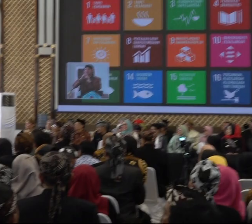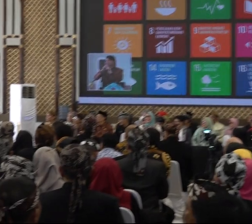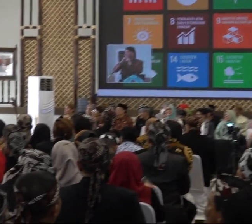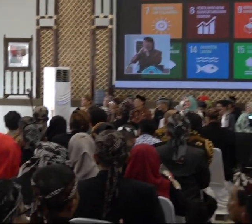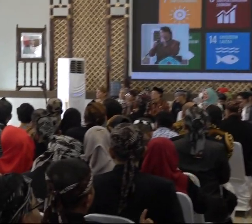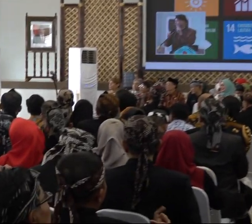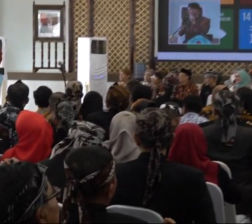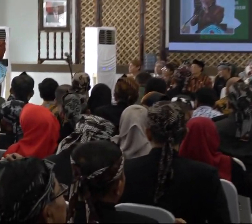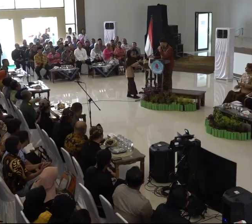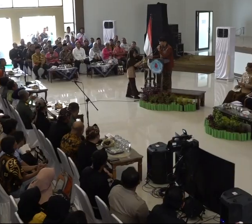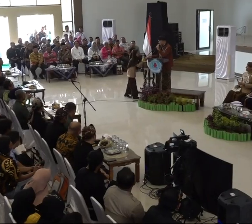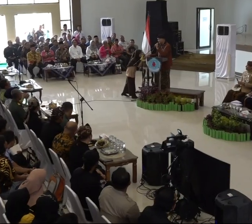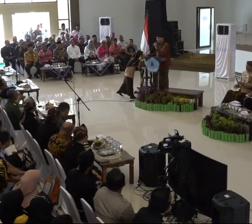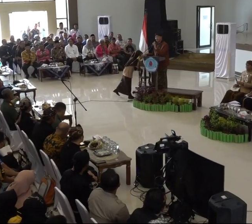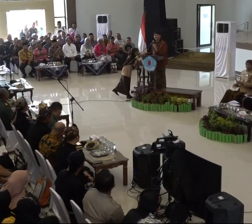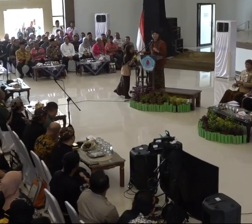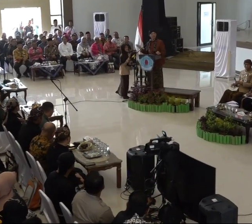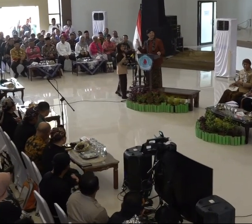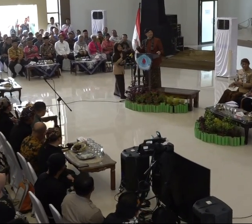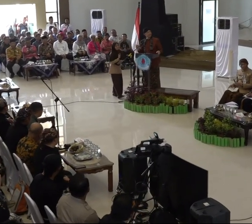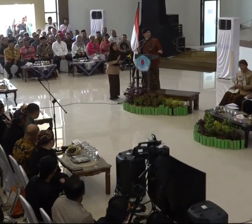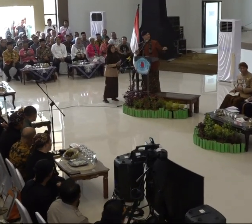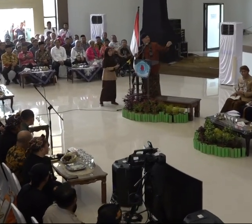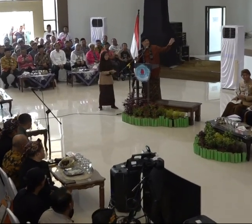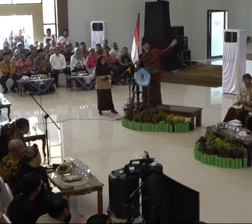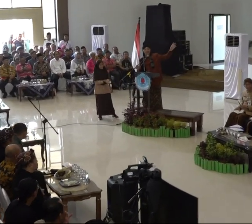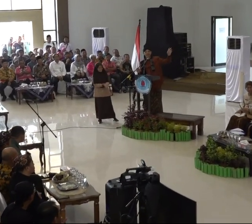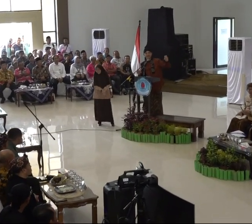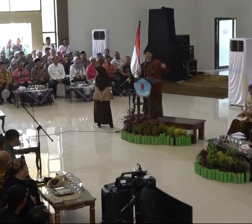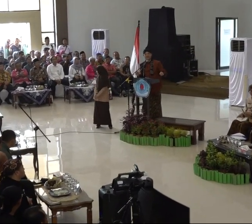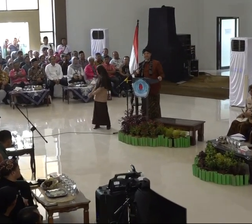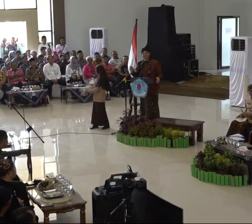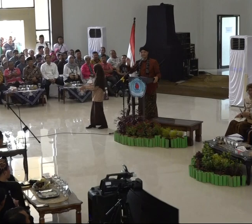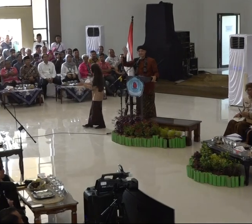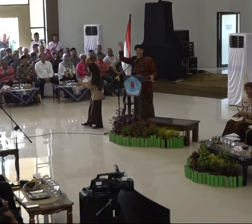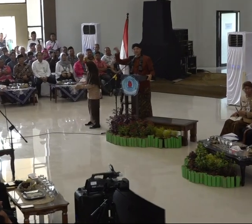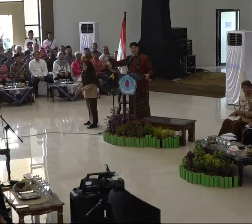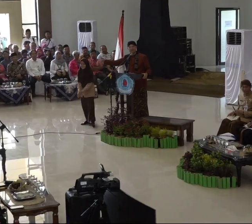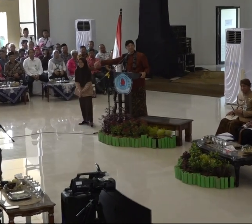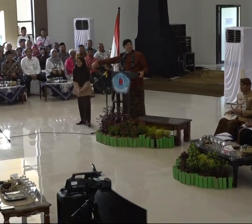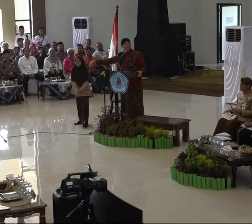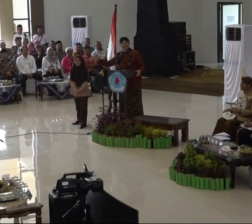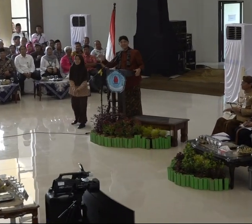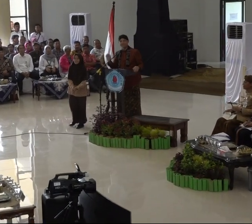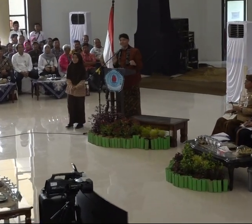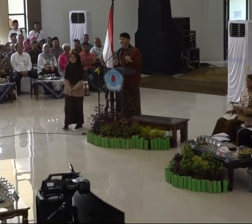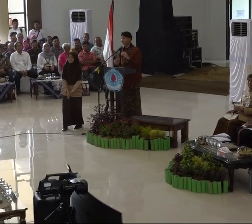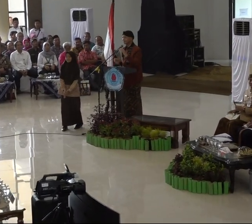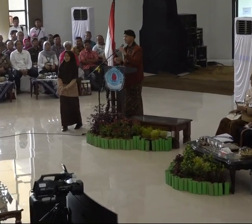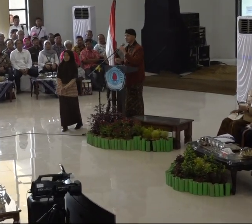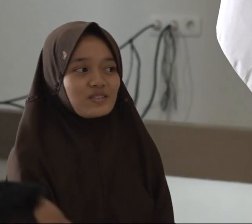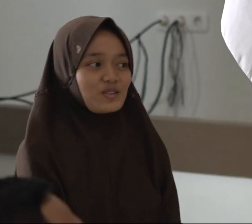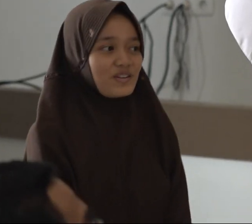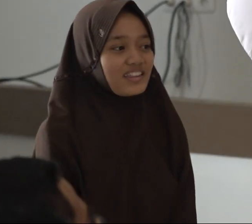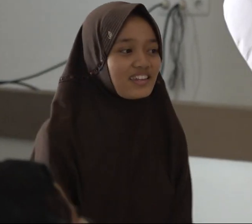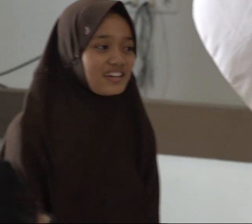Oke ya boleh di close up kameranya Mas boleh digosok ke sini